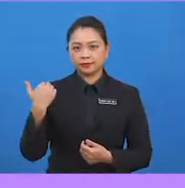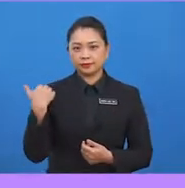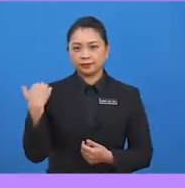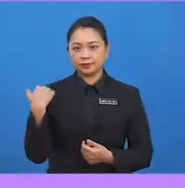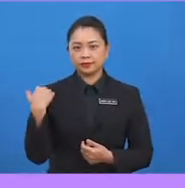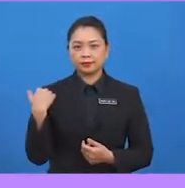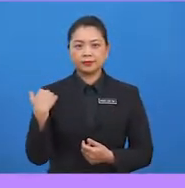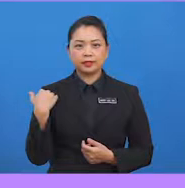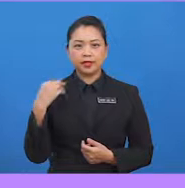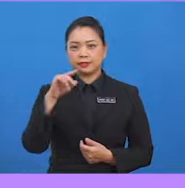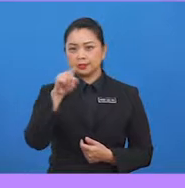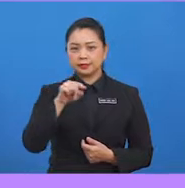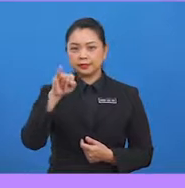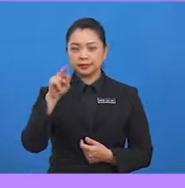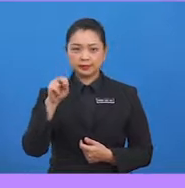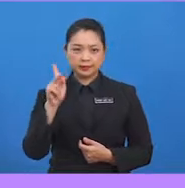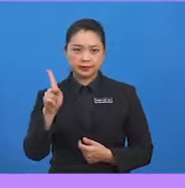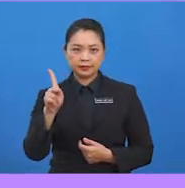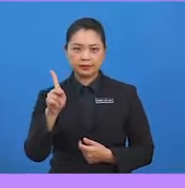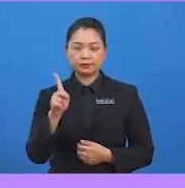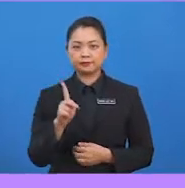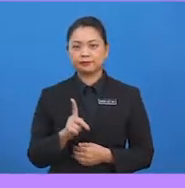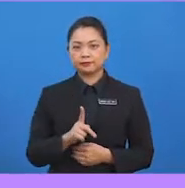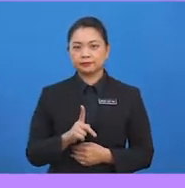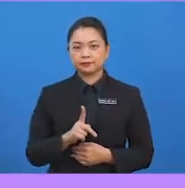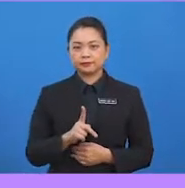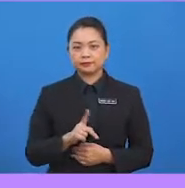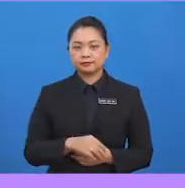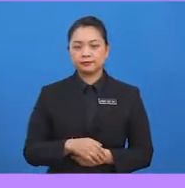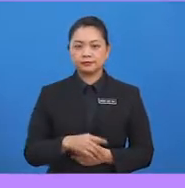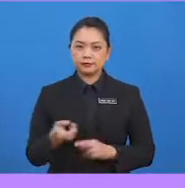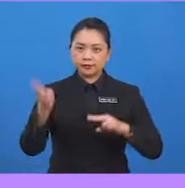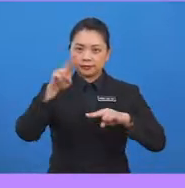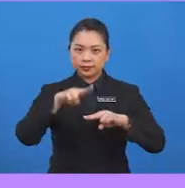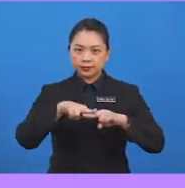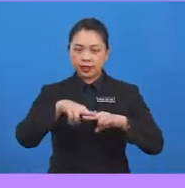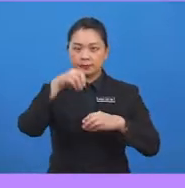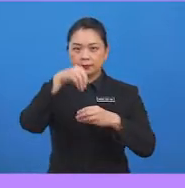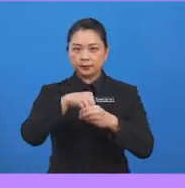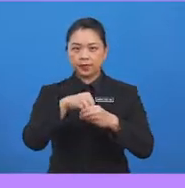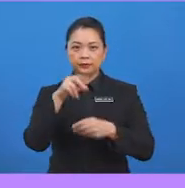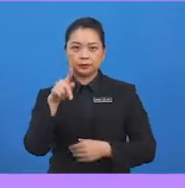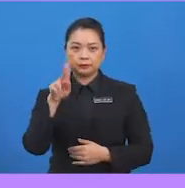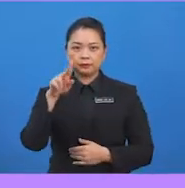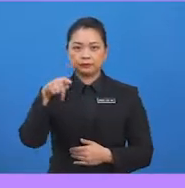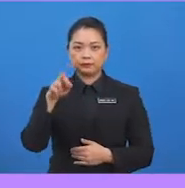apabila zinc sebanyak 25% ditambah ke dalam kuprum